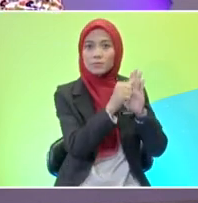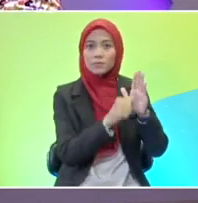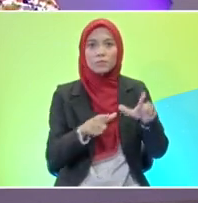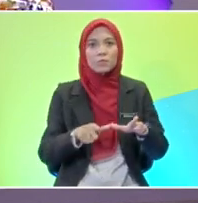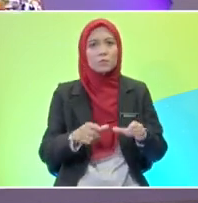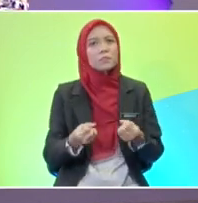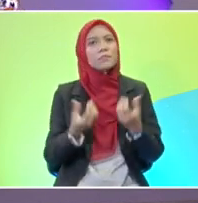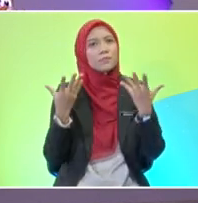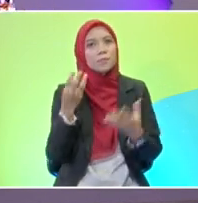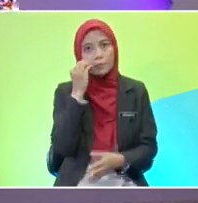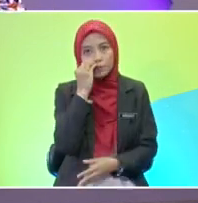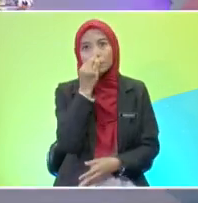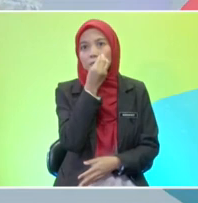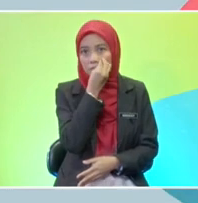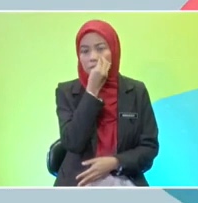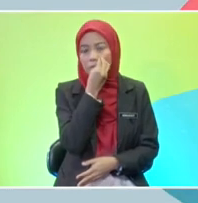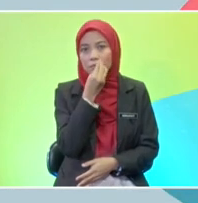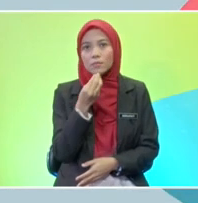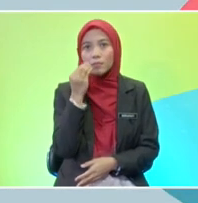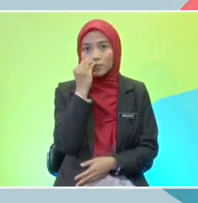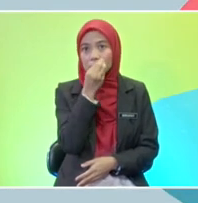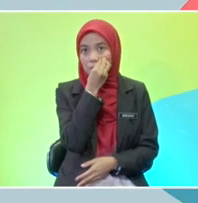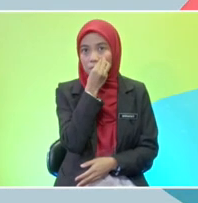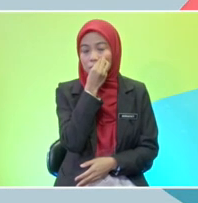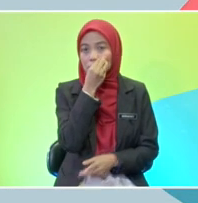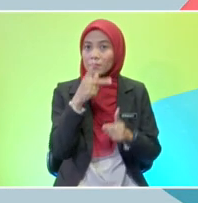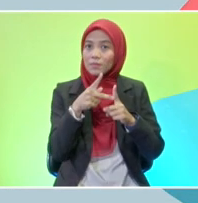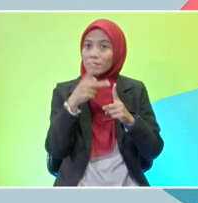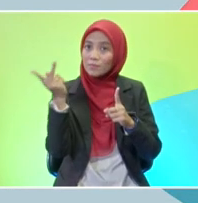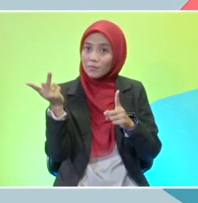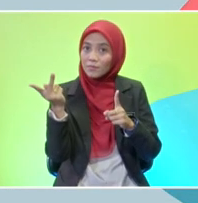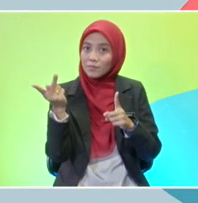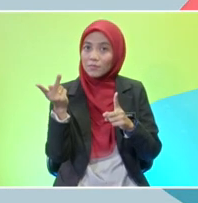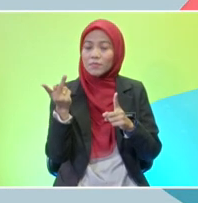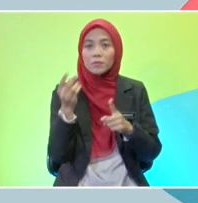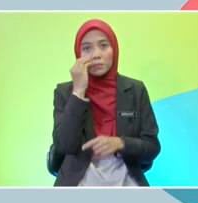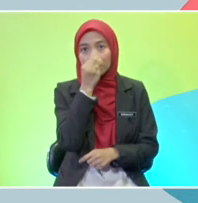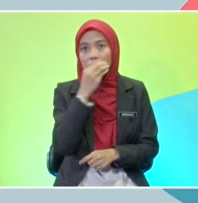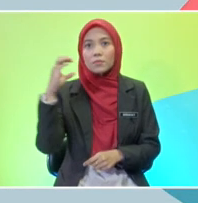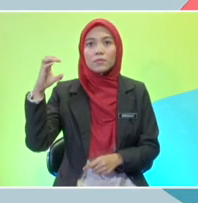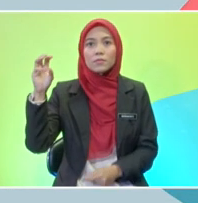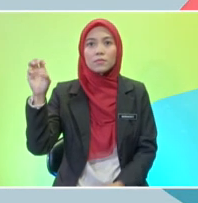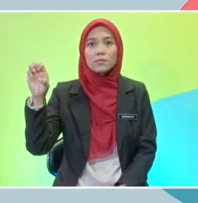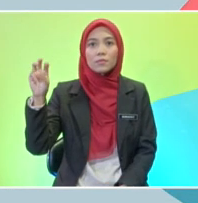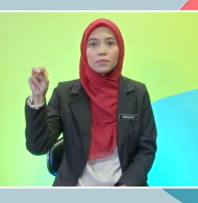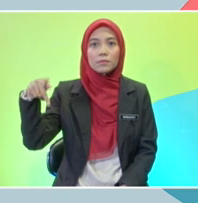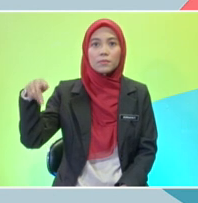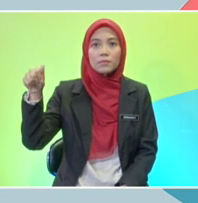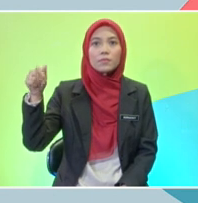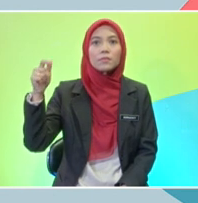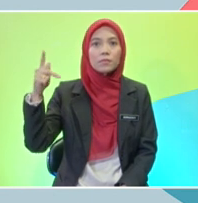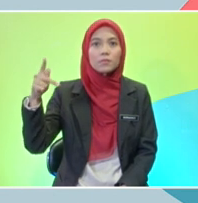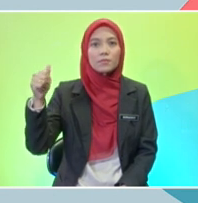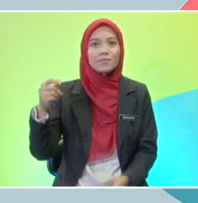contoh yang bunga kiambang ya Ada belut kangkung Aduh macam-macam bunga-bunga Cempaka dan sebagainya